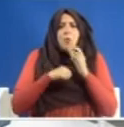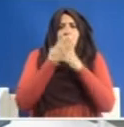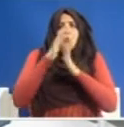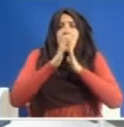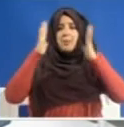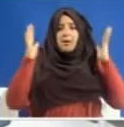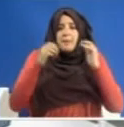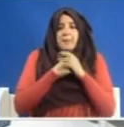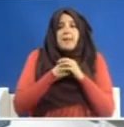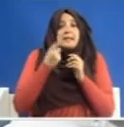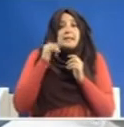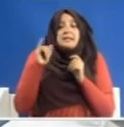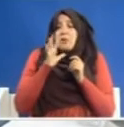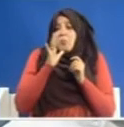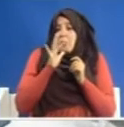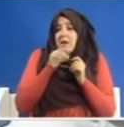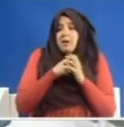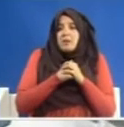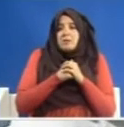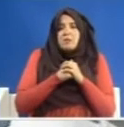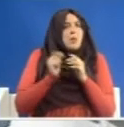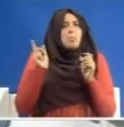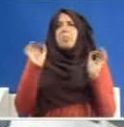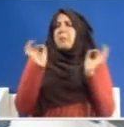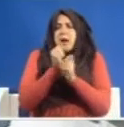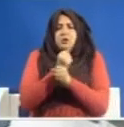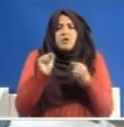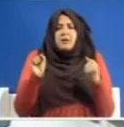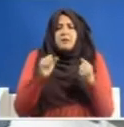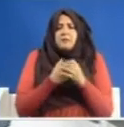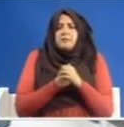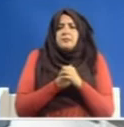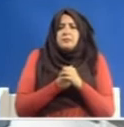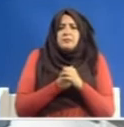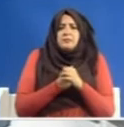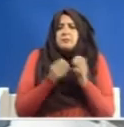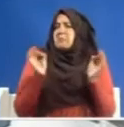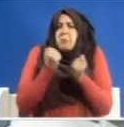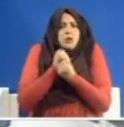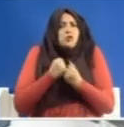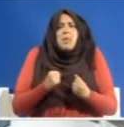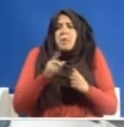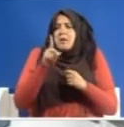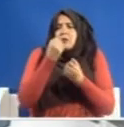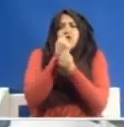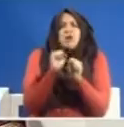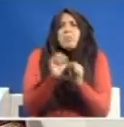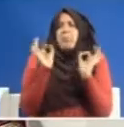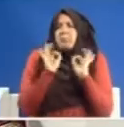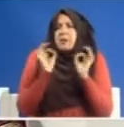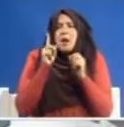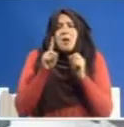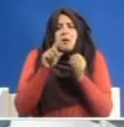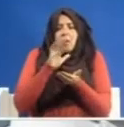إذا تعذر ذلك فالحرج عليها مرفوع، تنتقل من الطهارة المائية